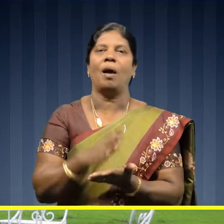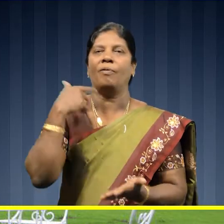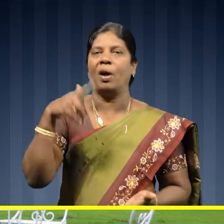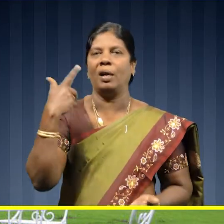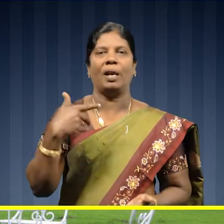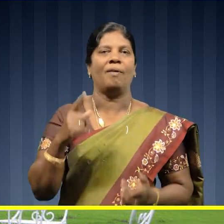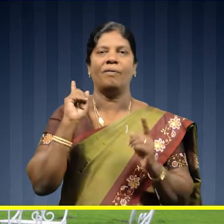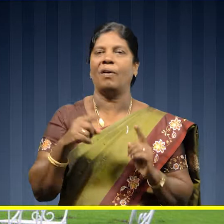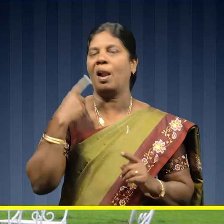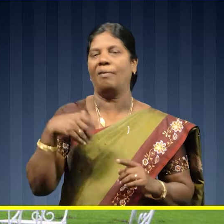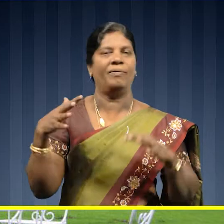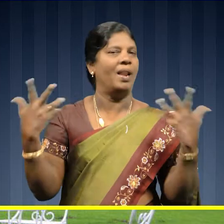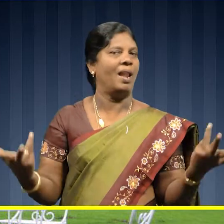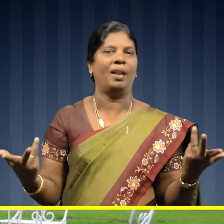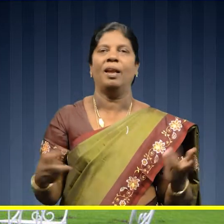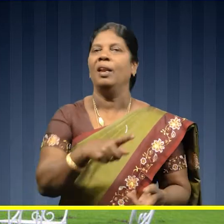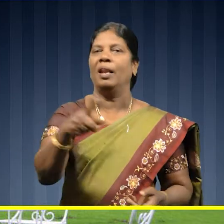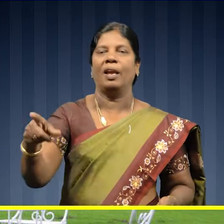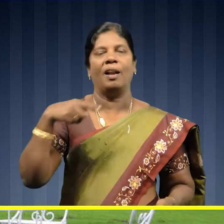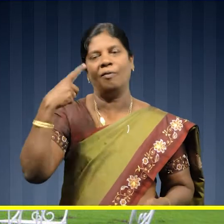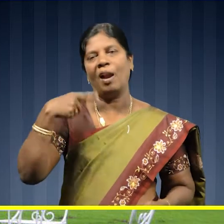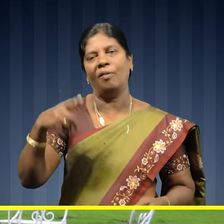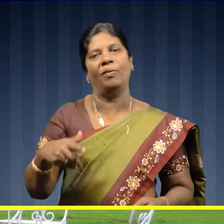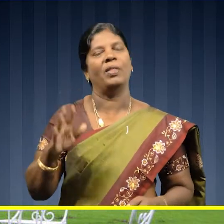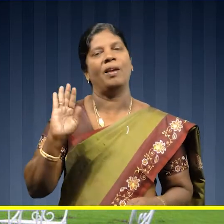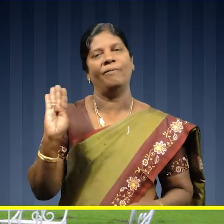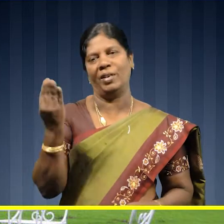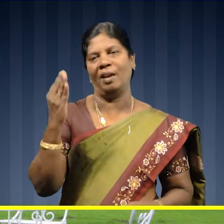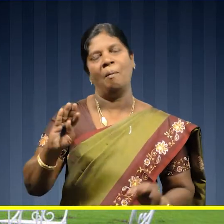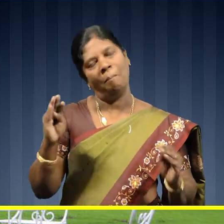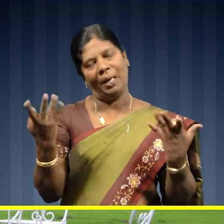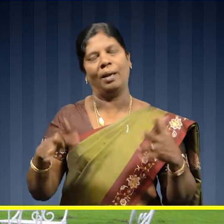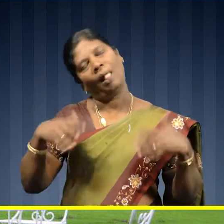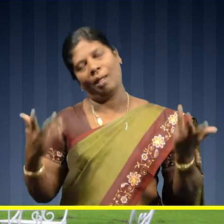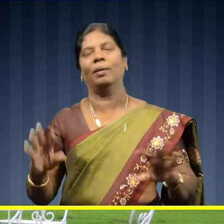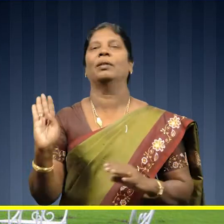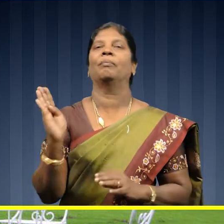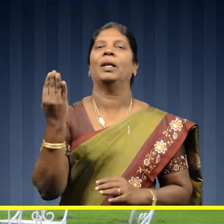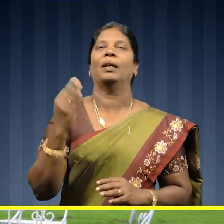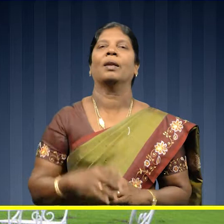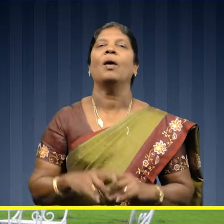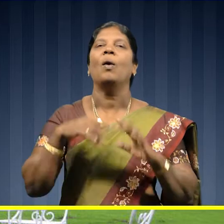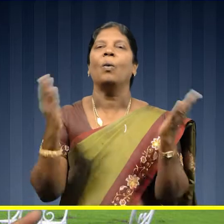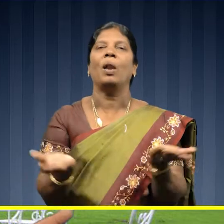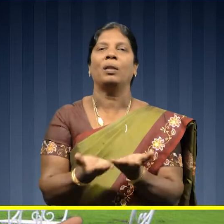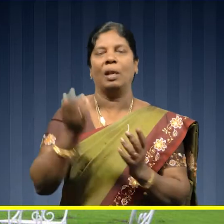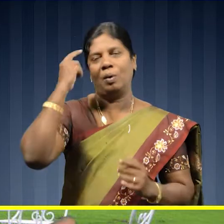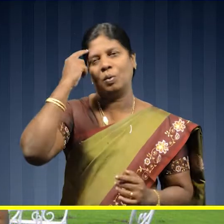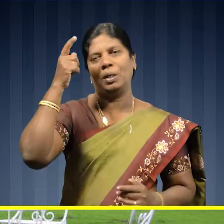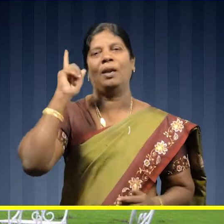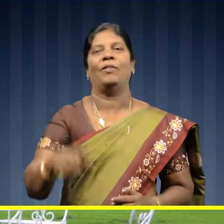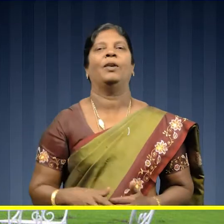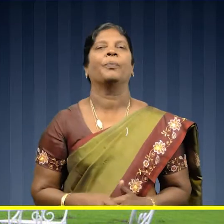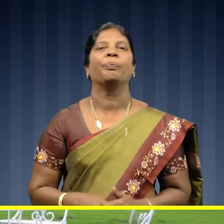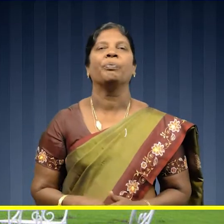அர்த்தமுள்ள வாழ்க்கையாக வாழாவிட்டால் நீங்கள் வாழ்வதை விட வாழாமல் இருப்பதே மேலானது என்றுதான் உலகத்திலே நாம்